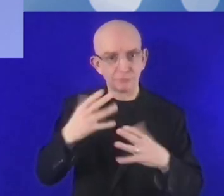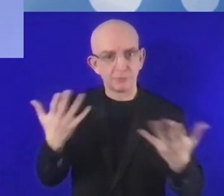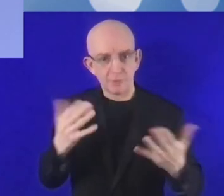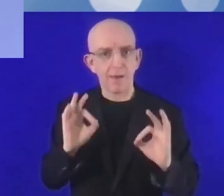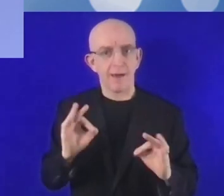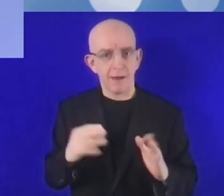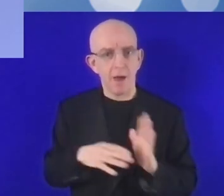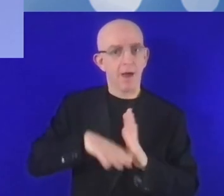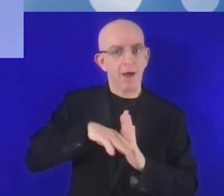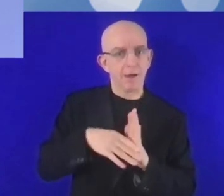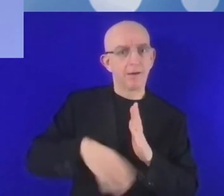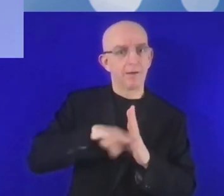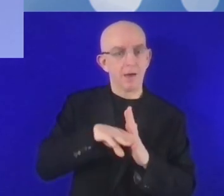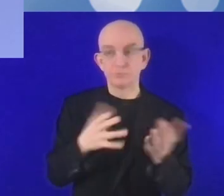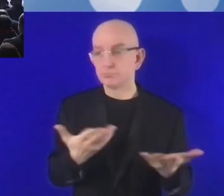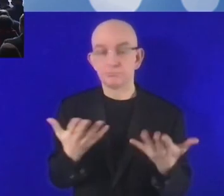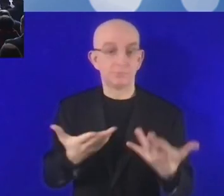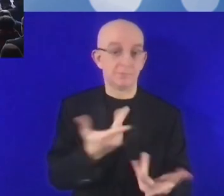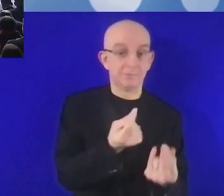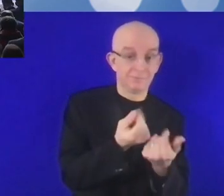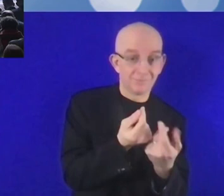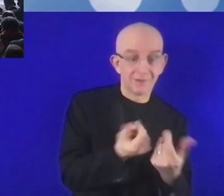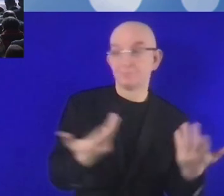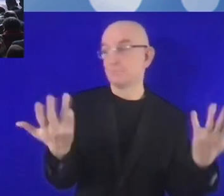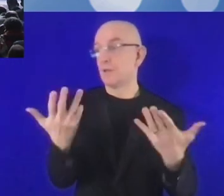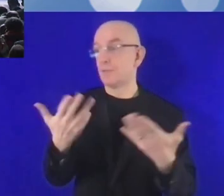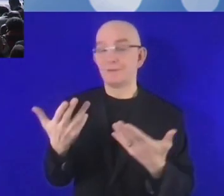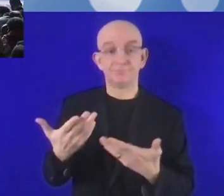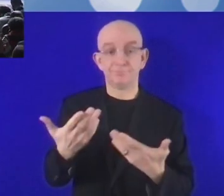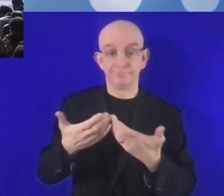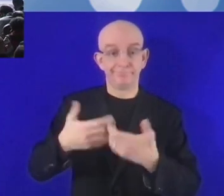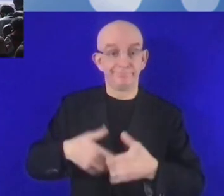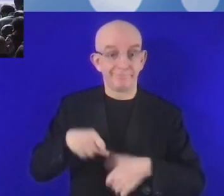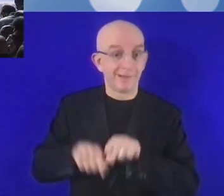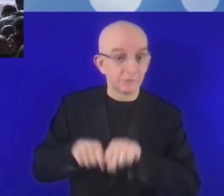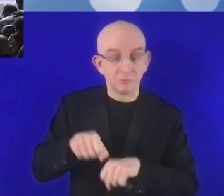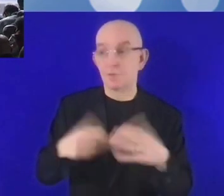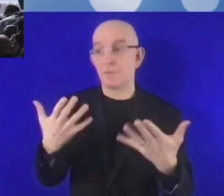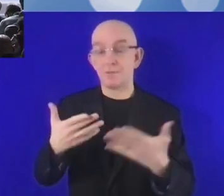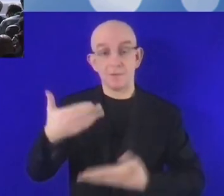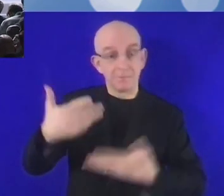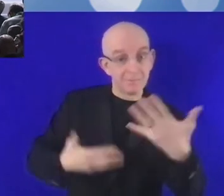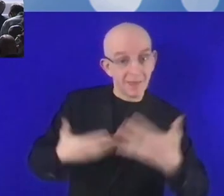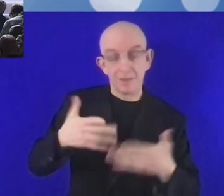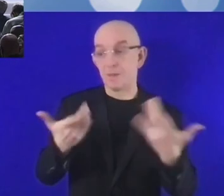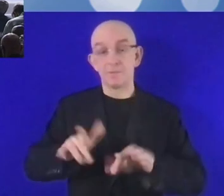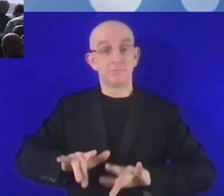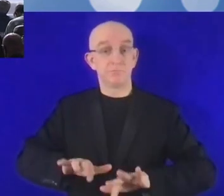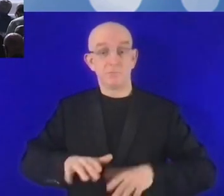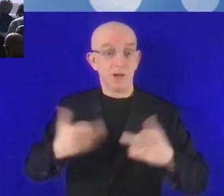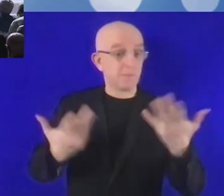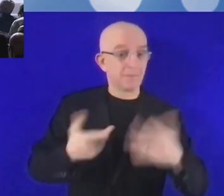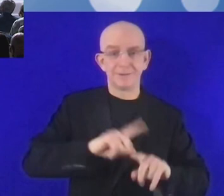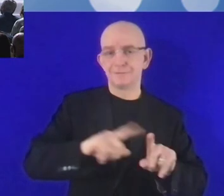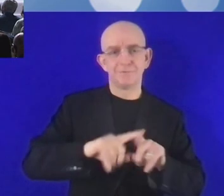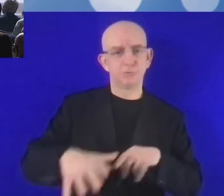成熟以后可以说更加的敏感，能够在周边当中会更加的敏感。我想音乐教